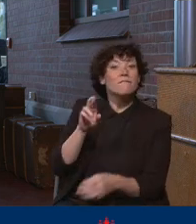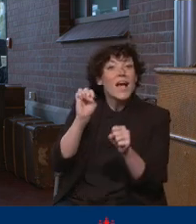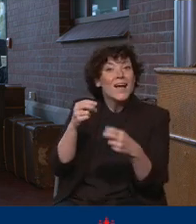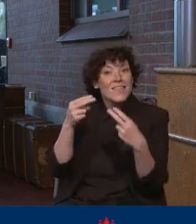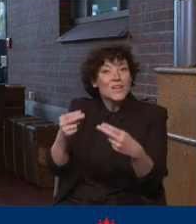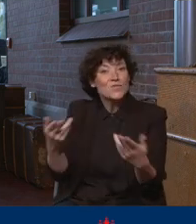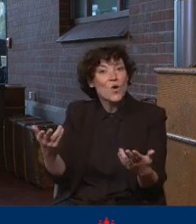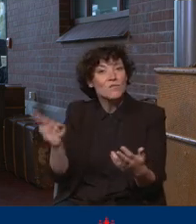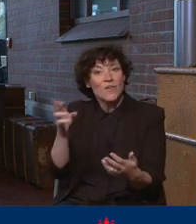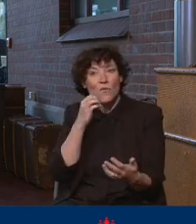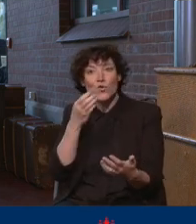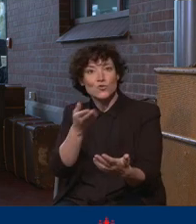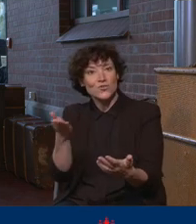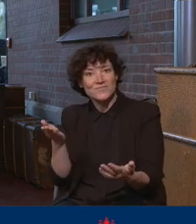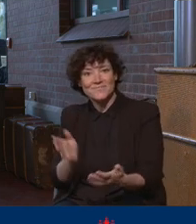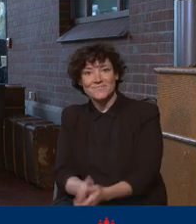antworten